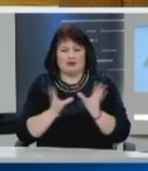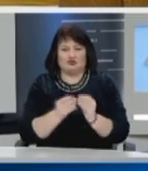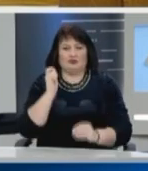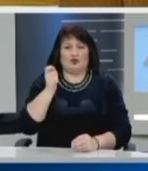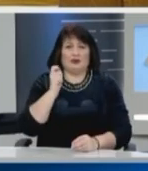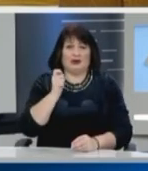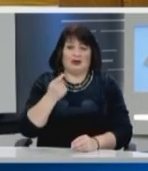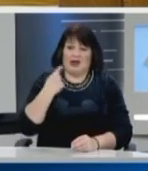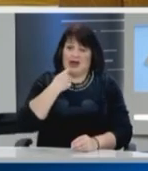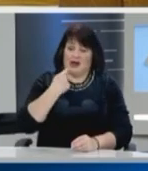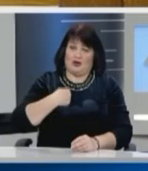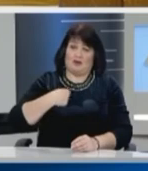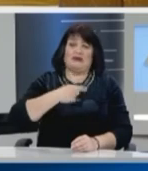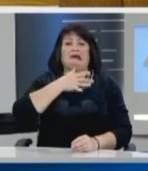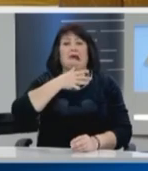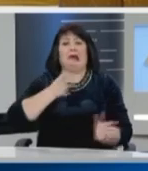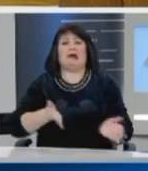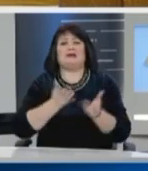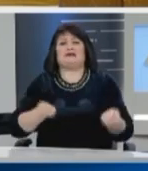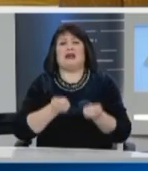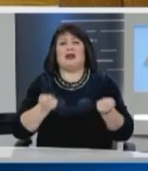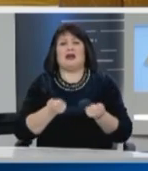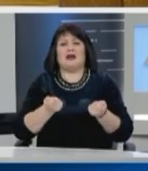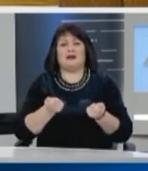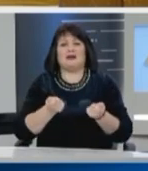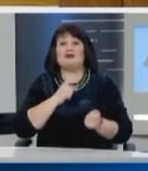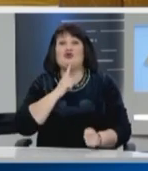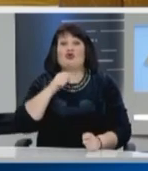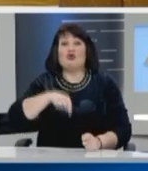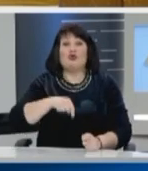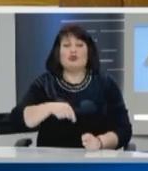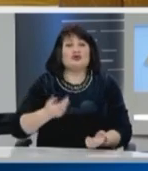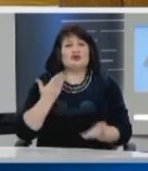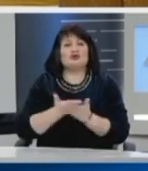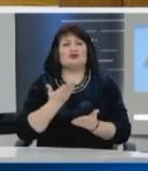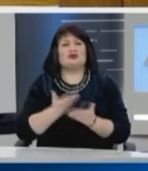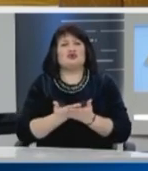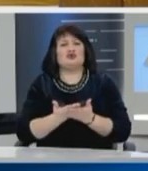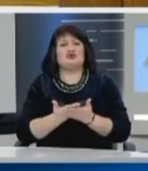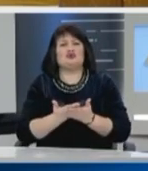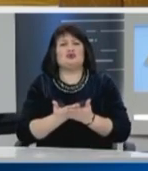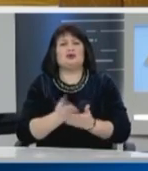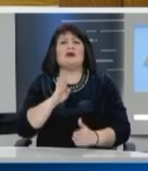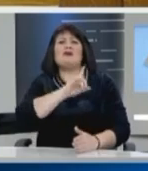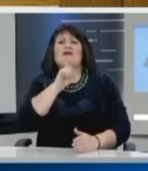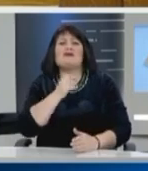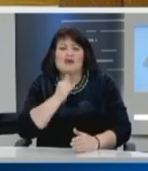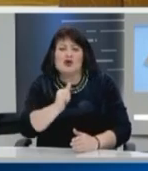πολιτικής, εμείς αρασιτέχνες, τέτοιες μέρες πριν από 5 χρόνια ζητούσαν ακόμα πιστοποιητικά